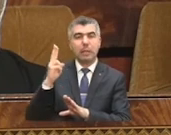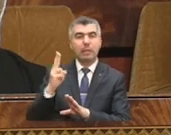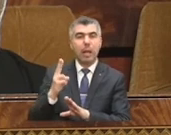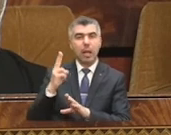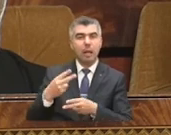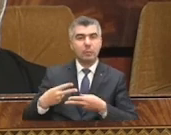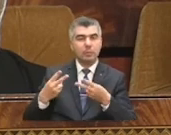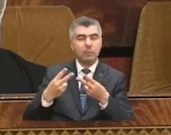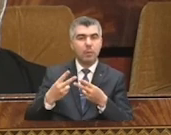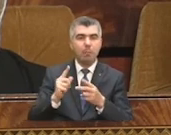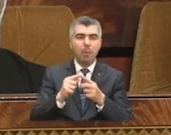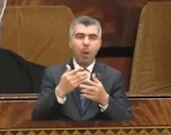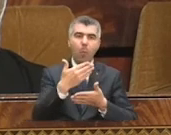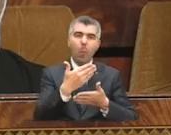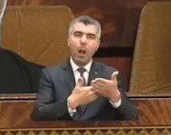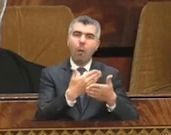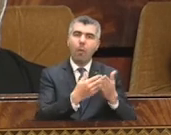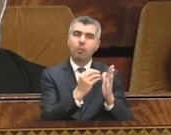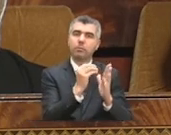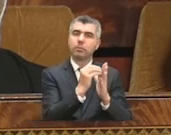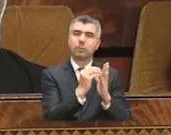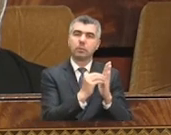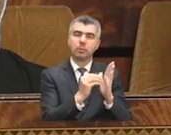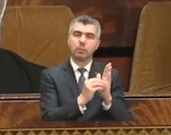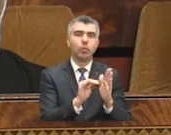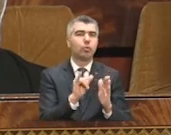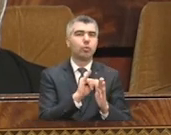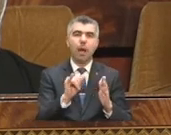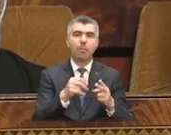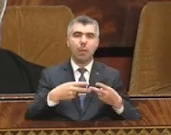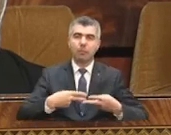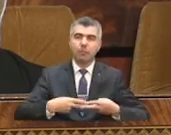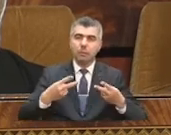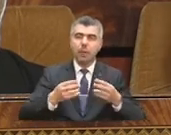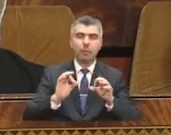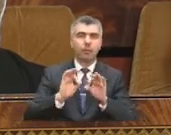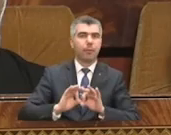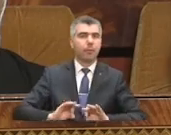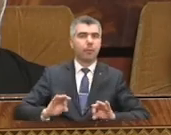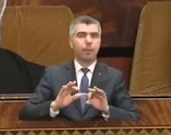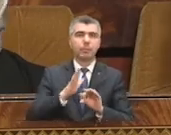وظلت حبرا على الورق دون أن يكتب لها التنزيل الفعلي؟ وشكرا.